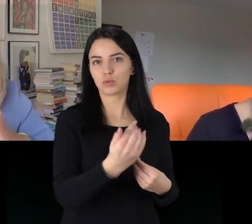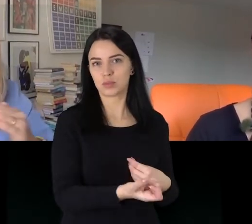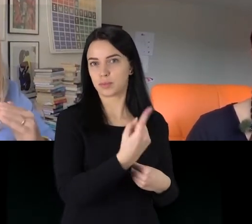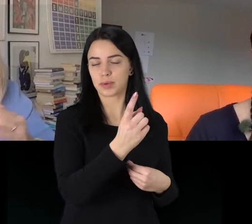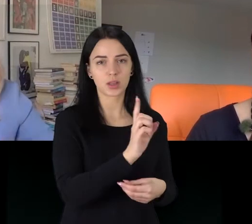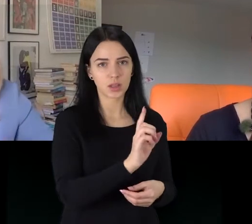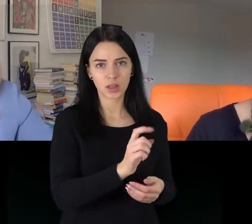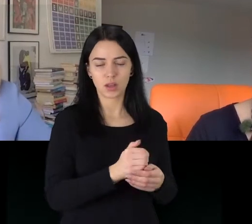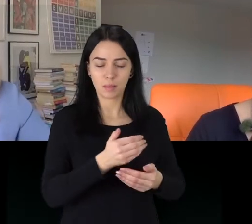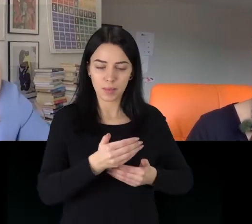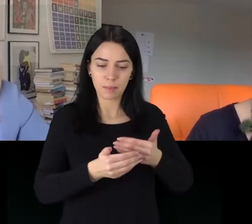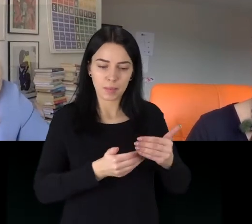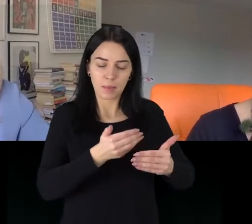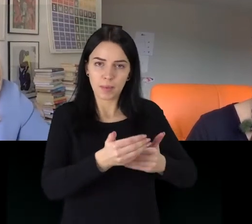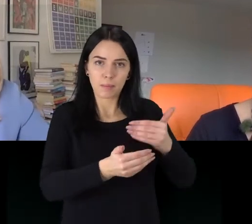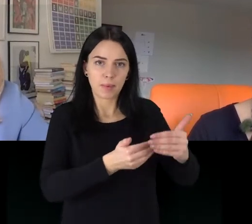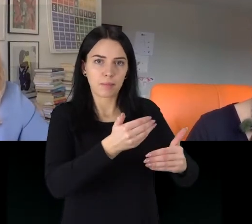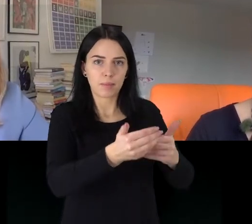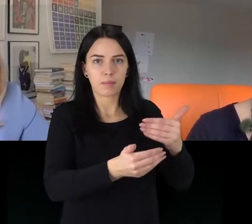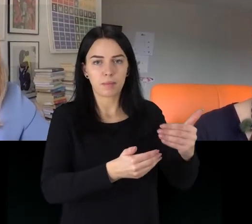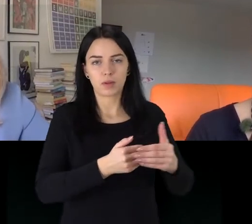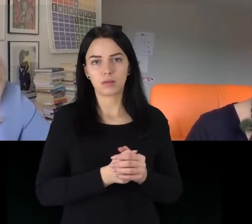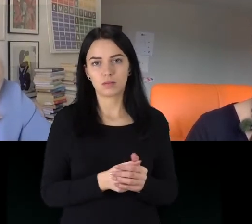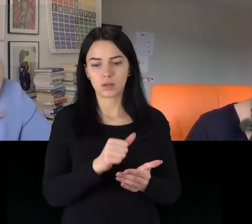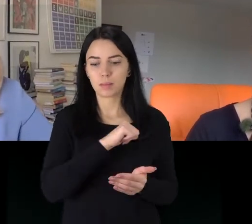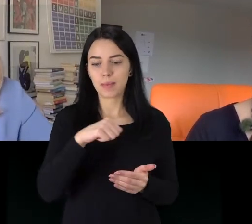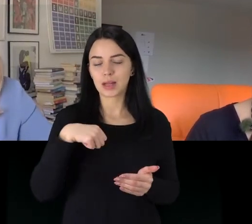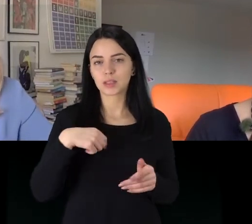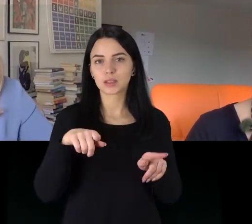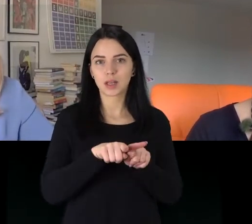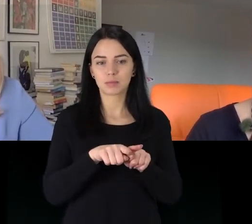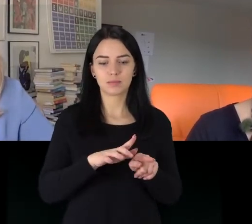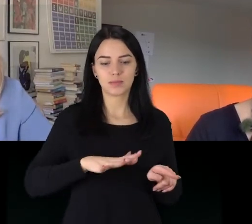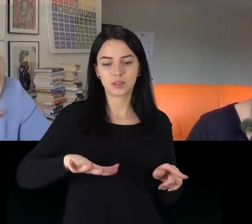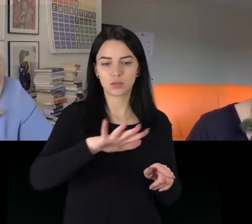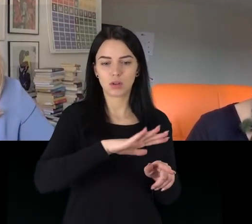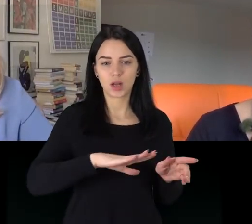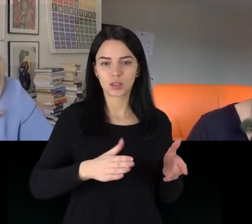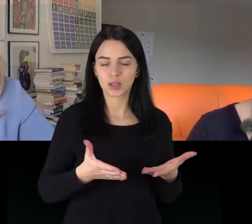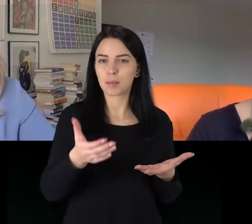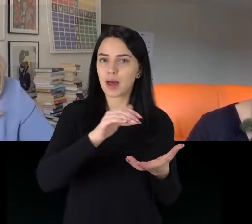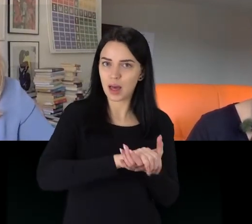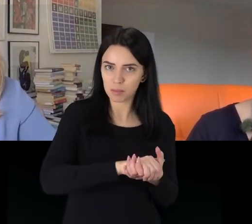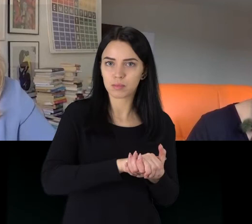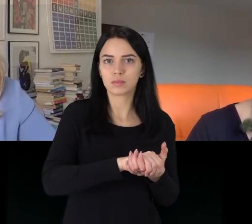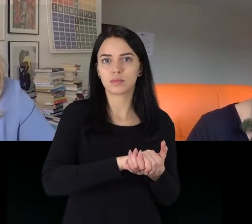Tai pamažu labai viskas vyksta, mes prisitaikom, nu ir tada,